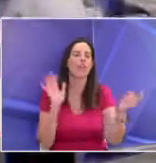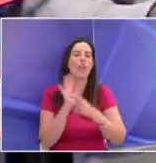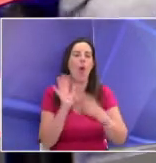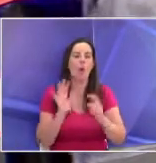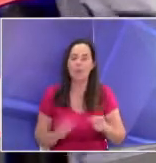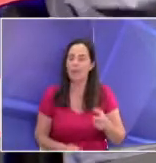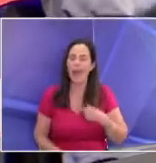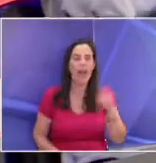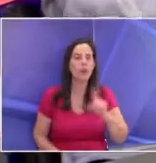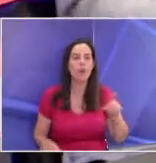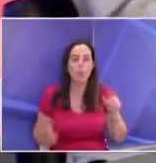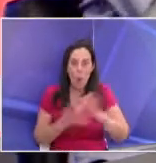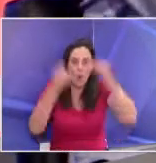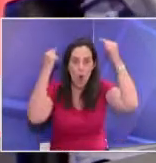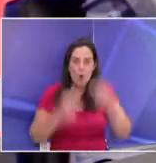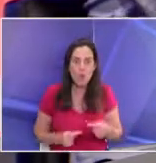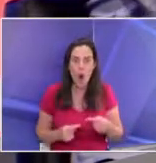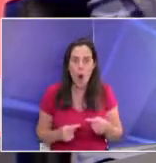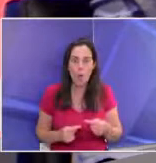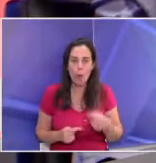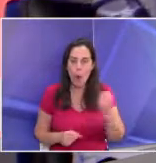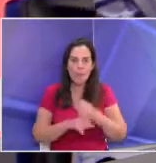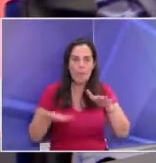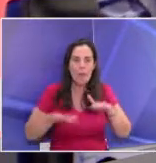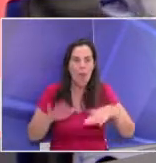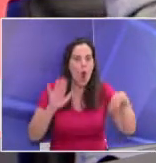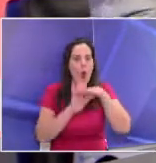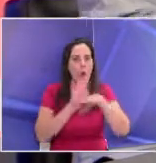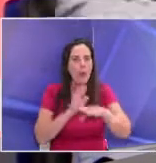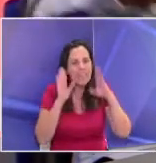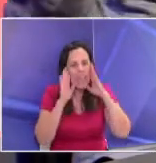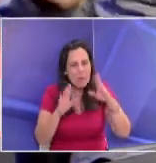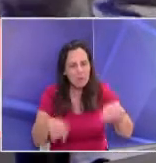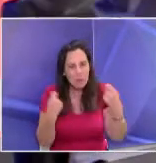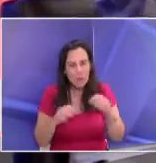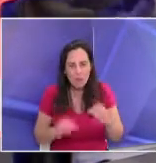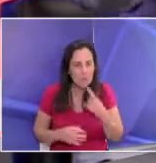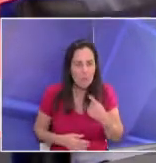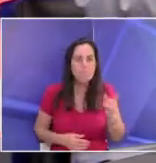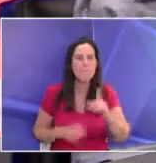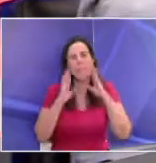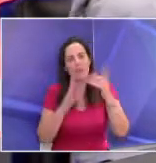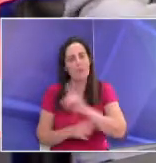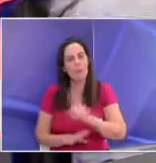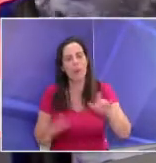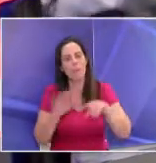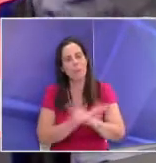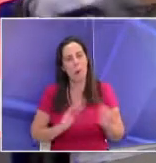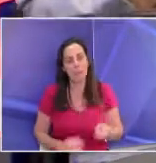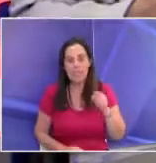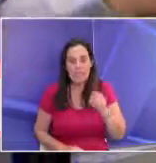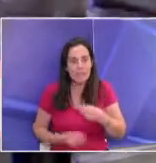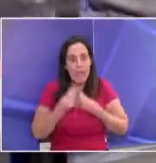חזן, ואנחנו לא באותו יום מקדמים בממשלה חוק נאמנות בתרבות שבעצם אומר מי נאמן ומי בוגד,